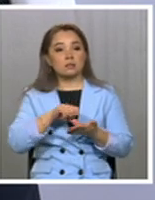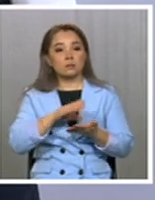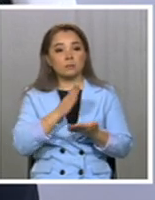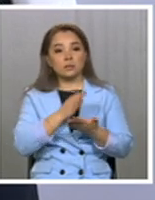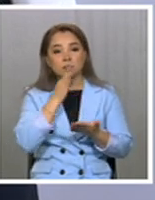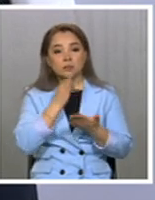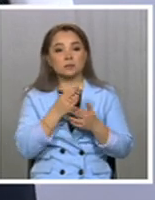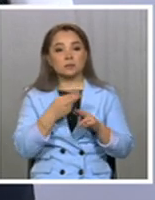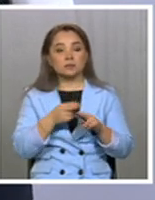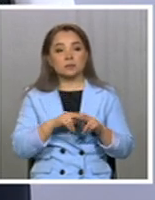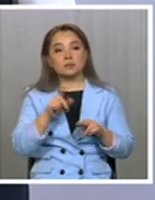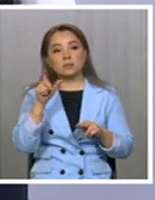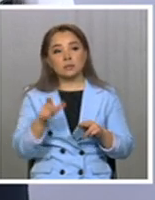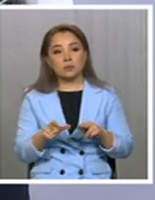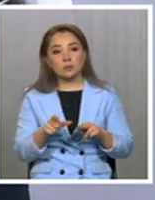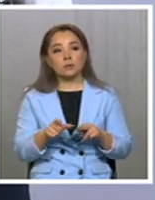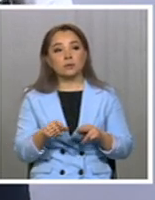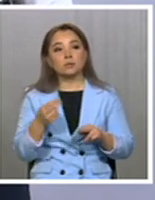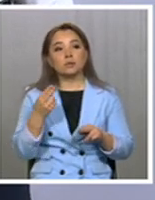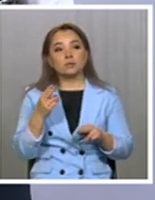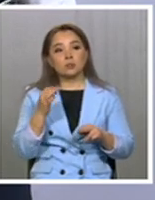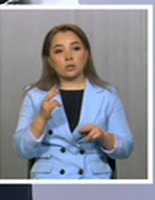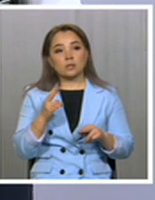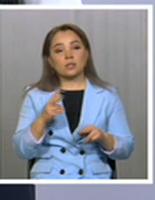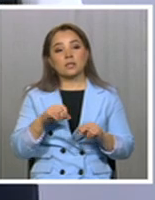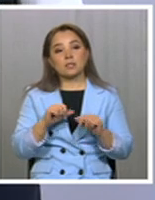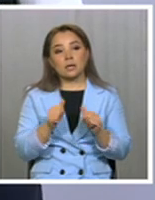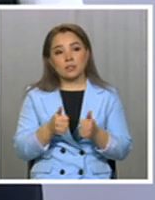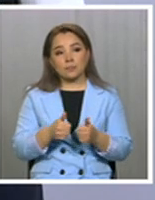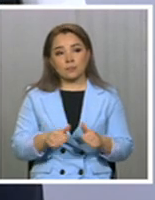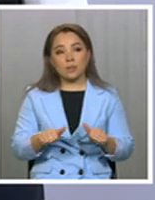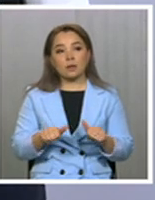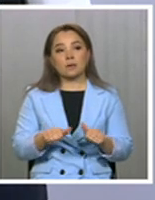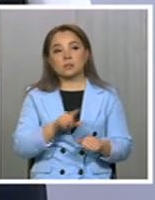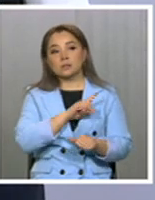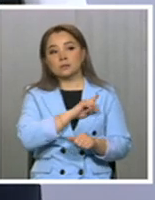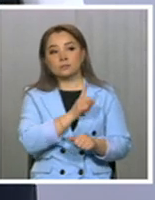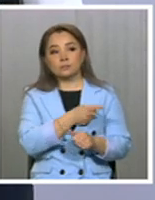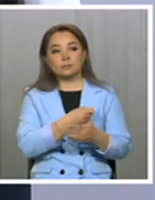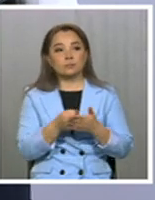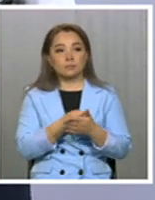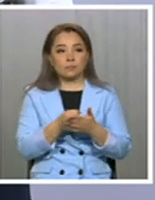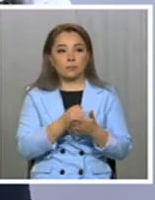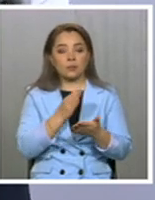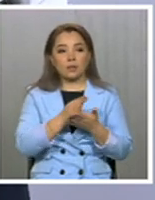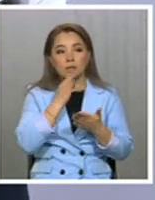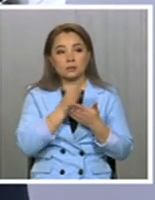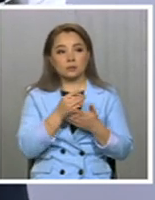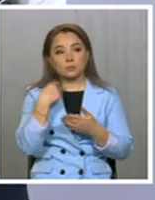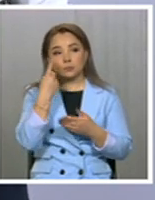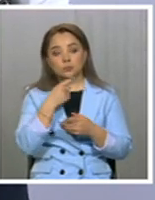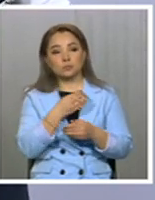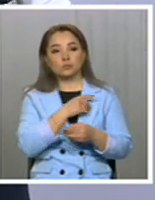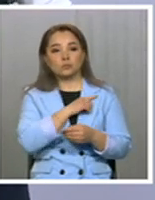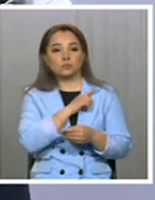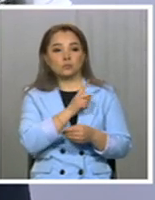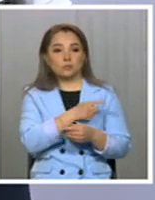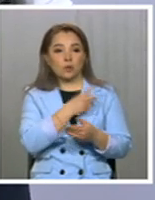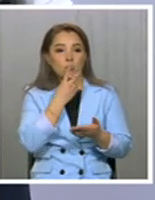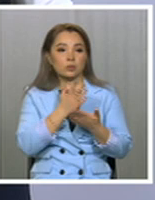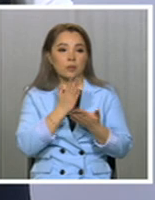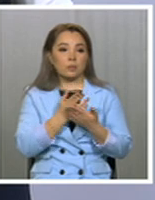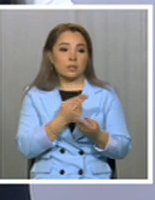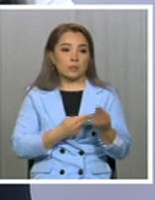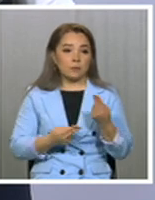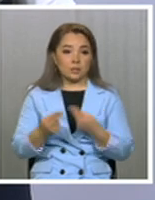Ол адамды сом денелі, батыл, қайтпас жігерлі етіп бейнеледі. Оның